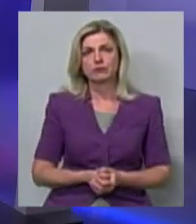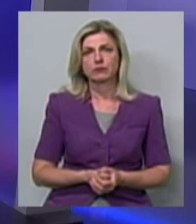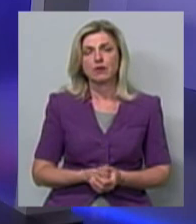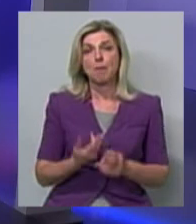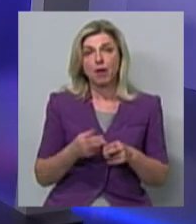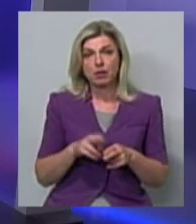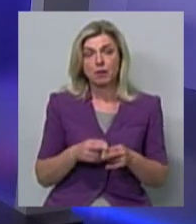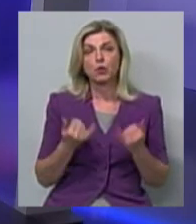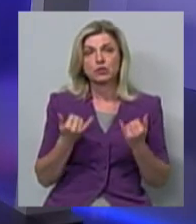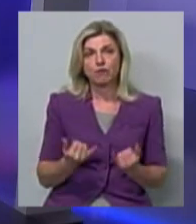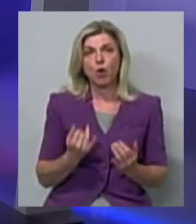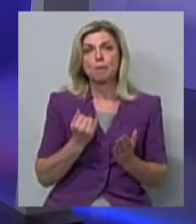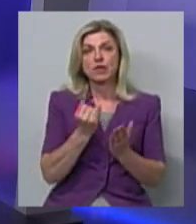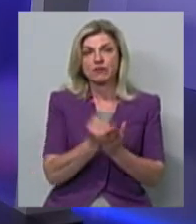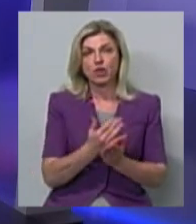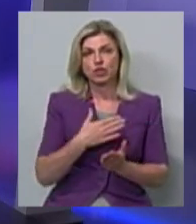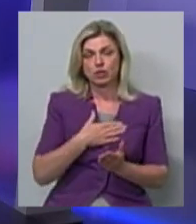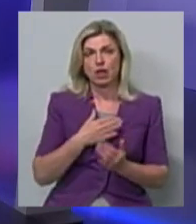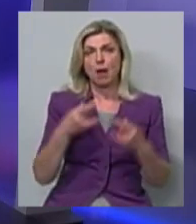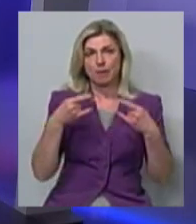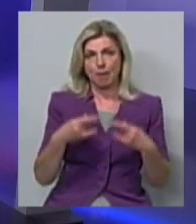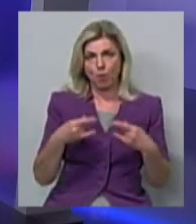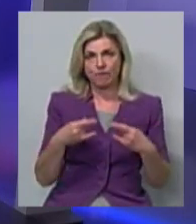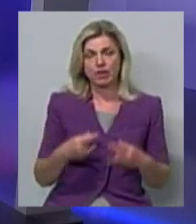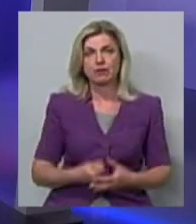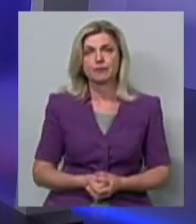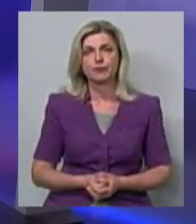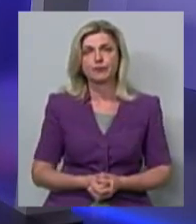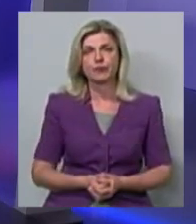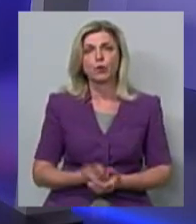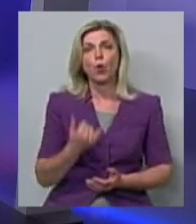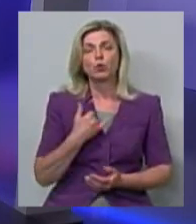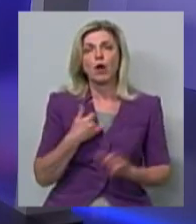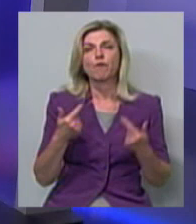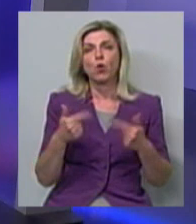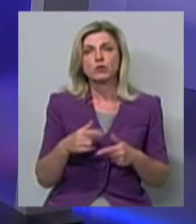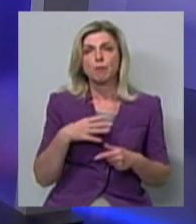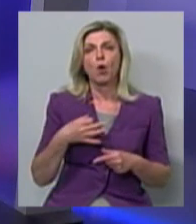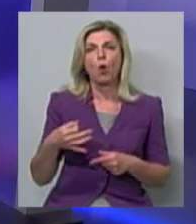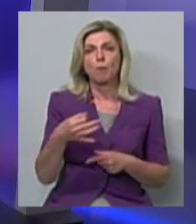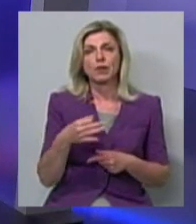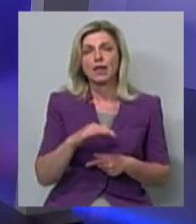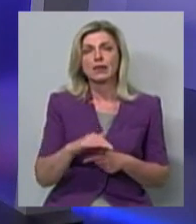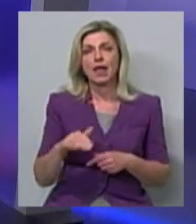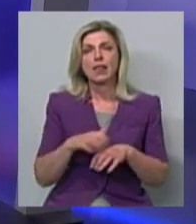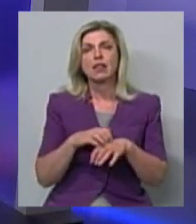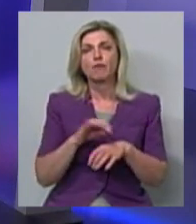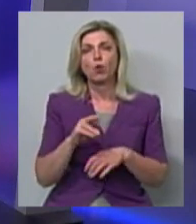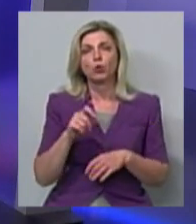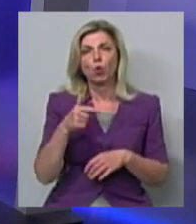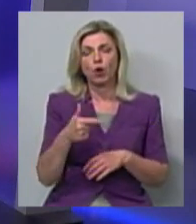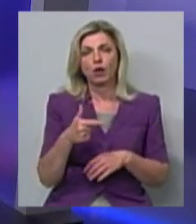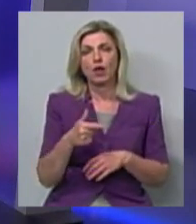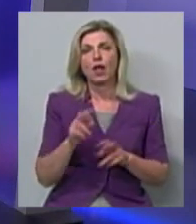і присвячений і наш прямий ефір. У нас в гостях була обласний дитячий невролог Ольга Сергєєва. Це